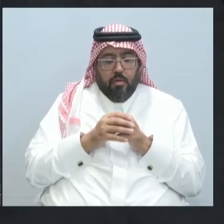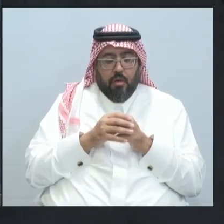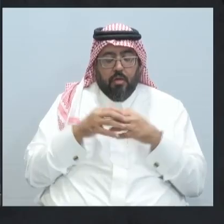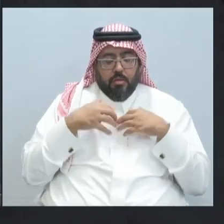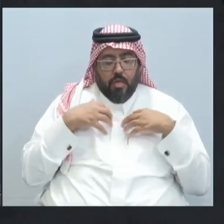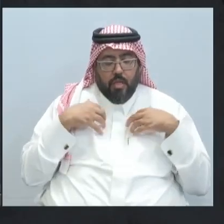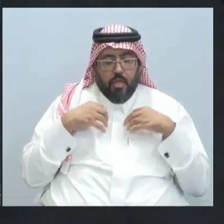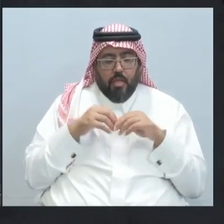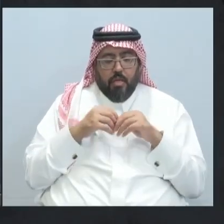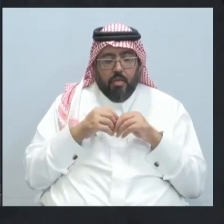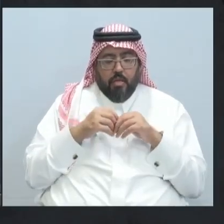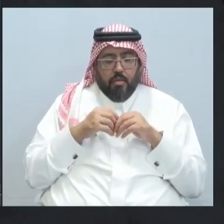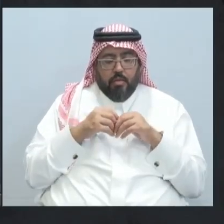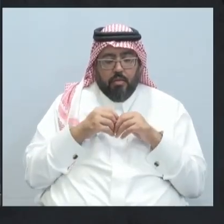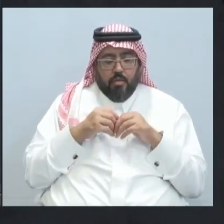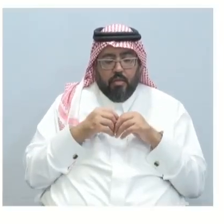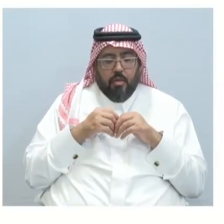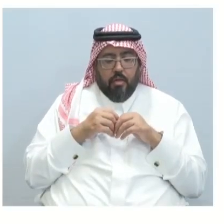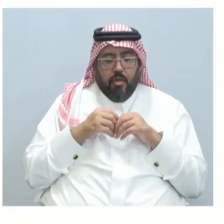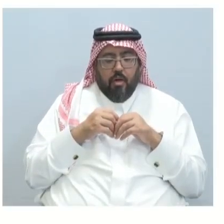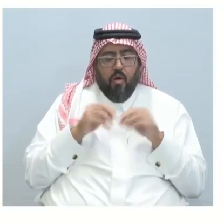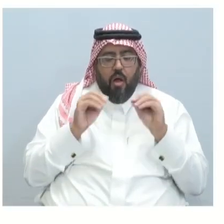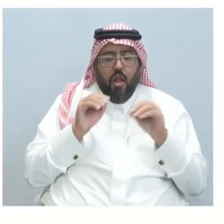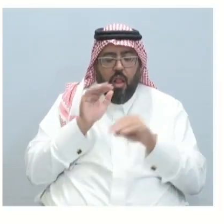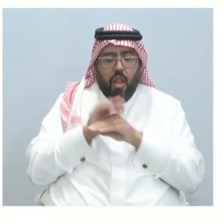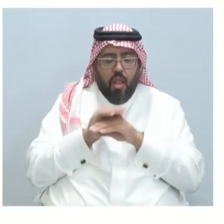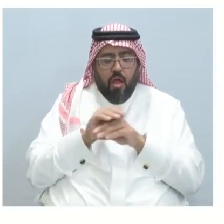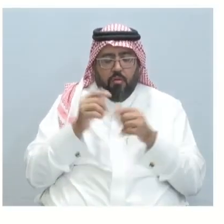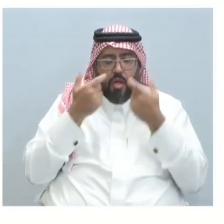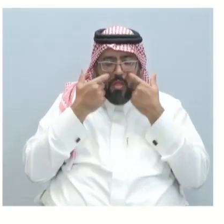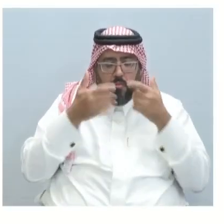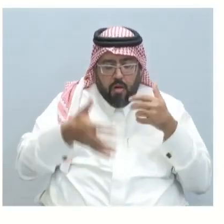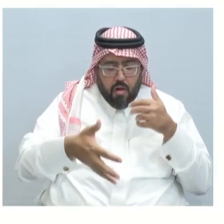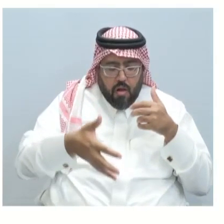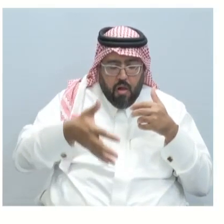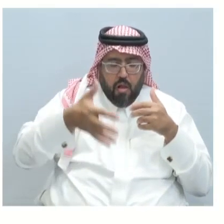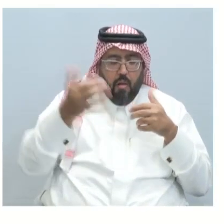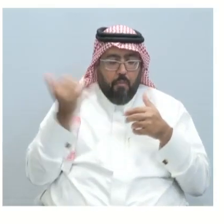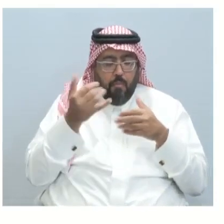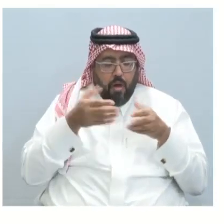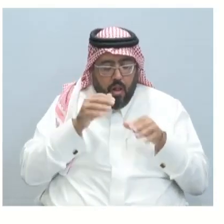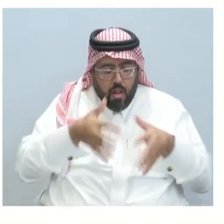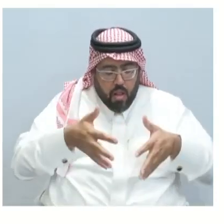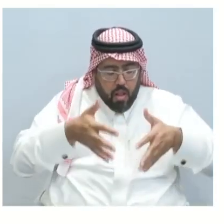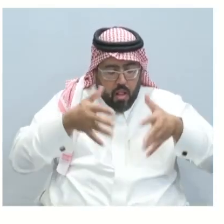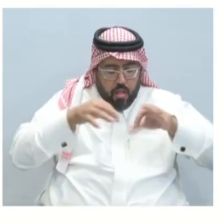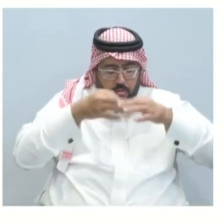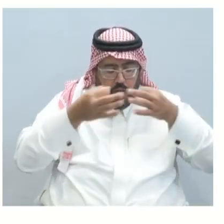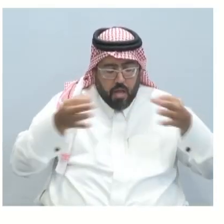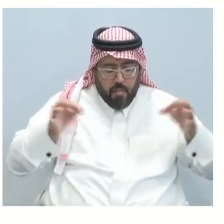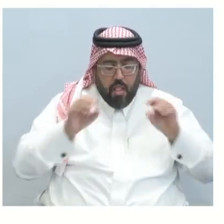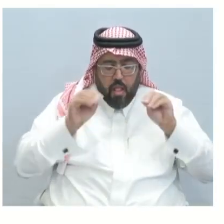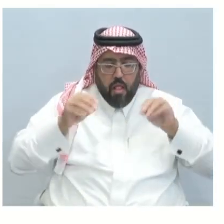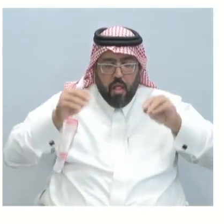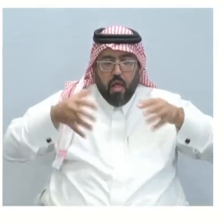اسعد اسع لهذا ربياك وقام على رعايتك والاهتمام بكافه شؤونك